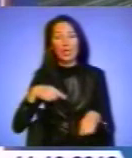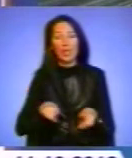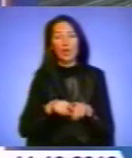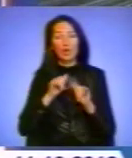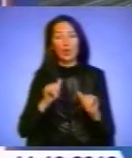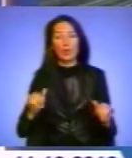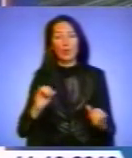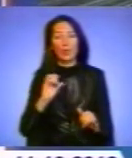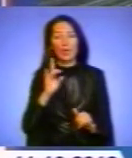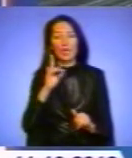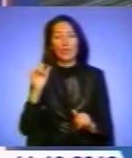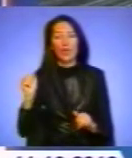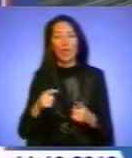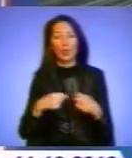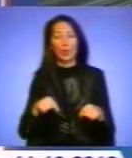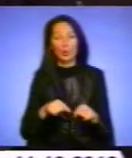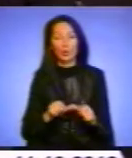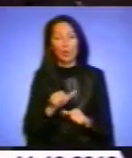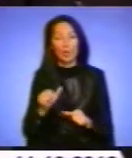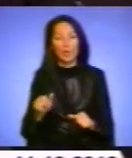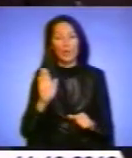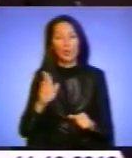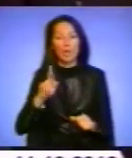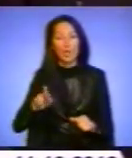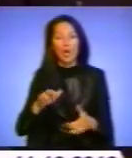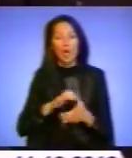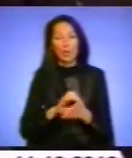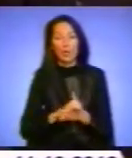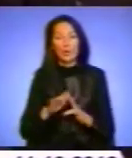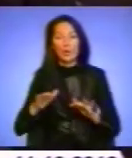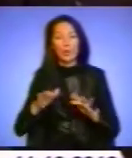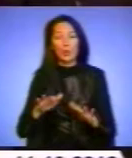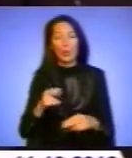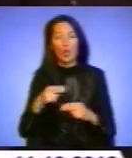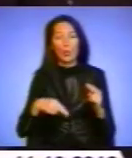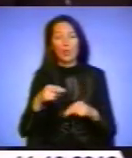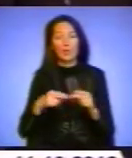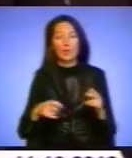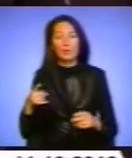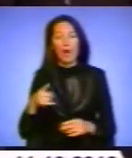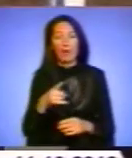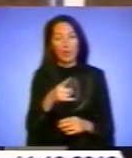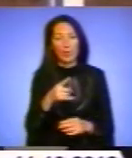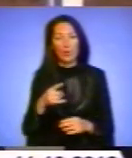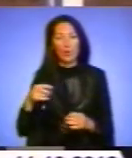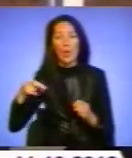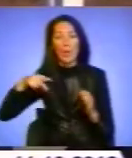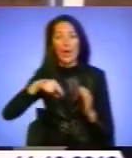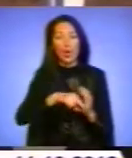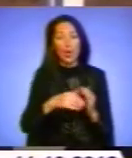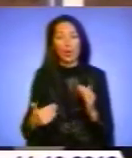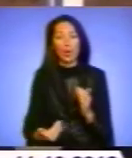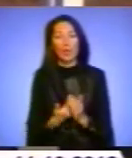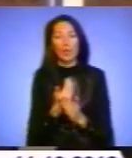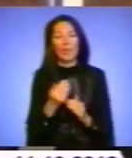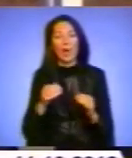розвитком інфраструктури. Зокрема, Віктор Янукович особисто ознайомився з ходом будівництва автомобільного мостового переходу. Нова розв'язка,